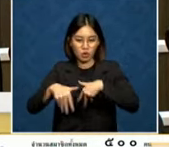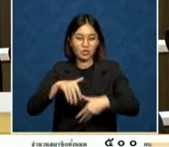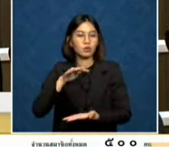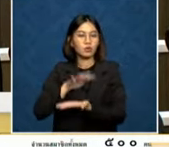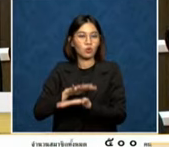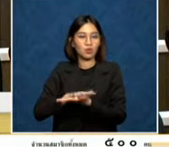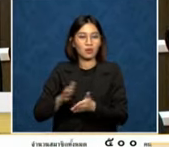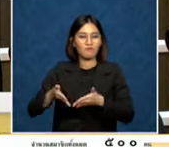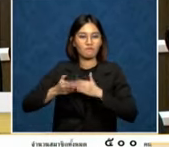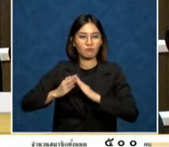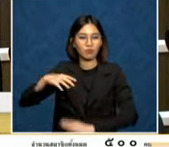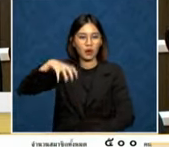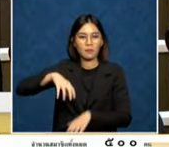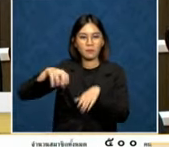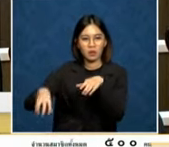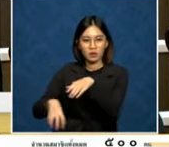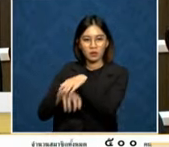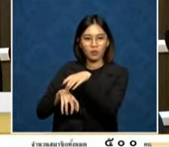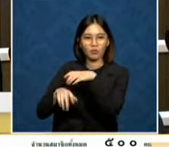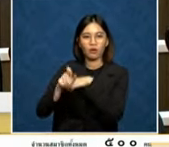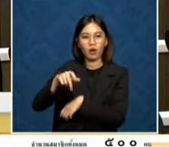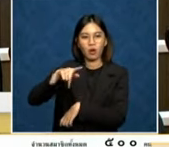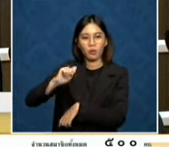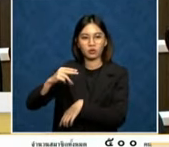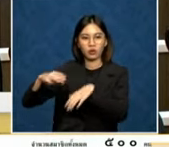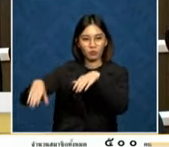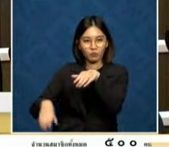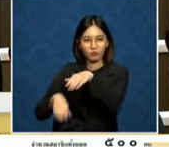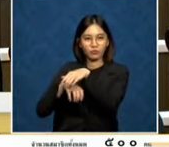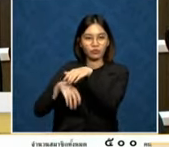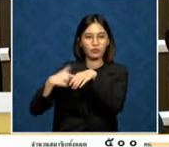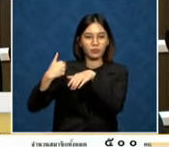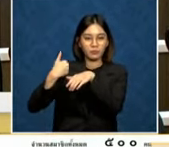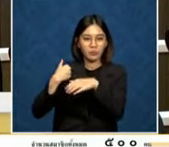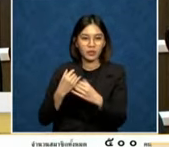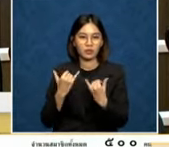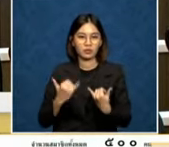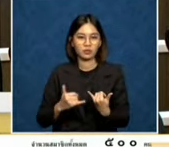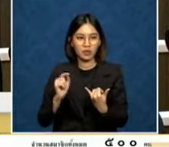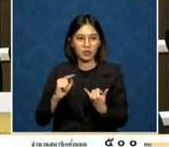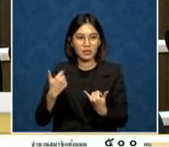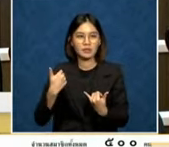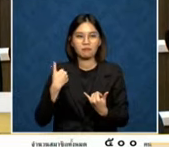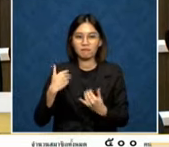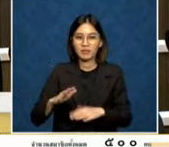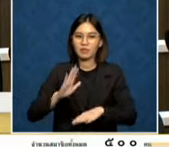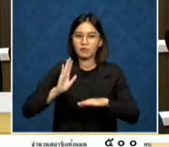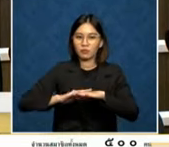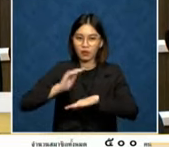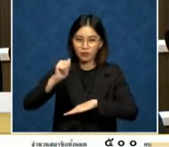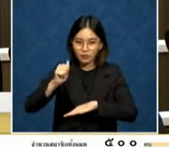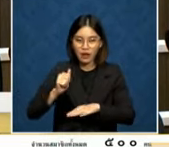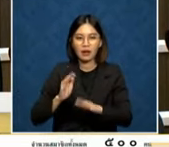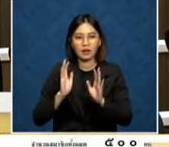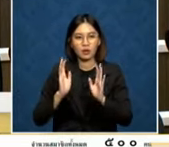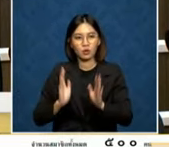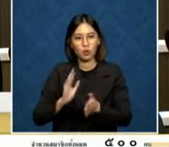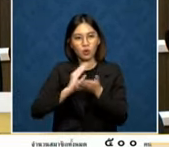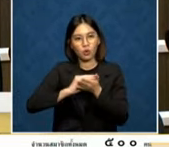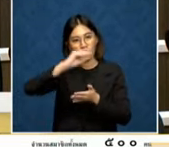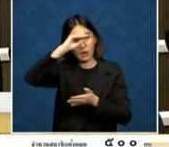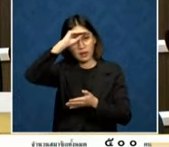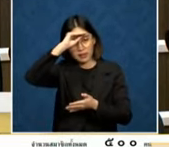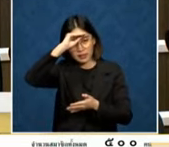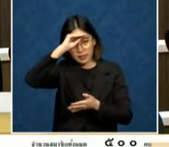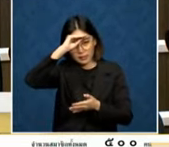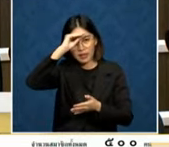เรียนในสังกัดองค์กรปกครองส่วนท้องถิ่นซึ่งขณะนี้นี้ก็มีศักยภาพสร้างเด็กและ